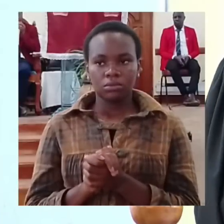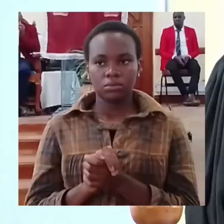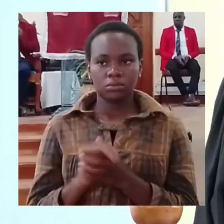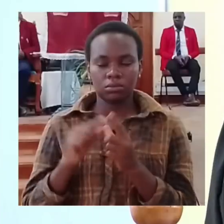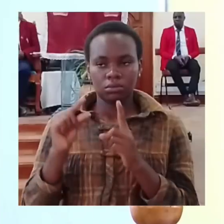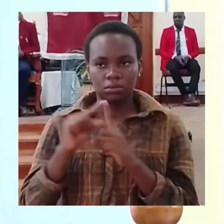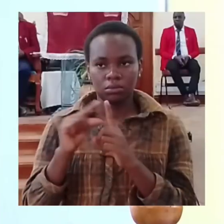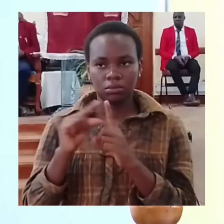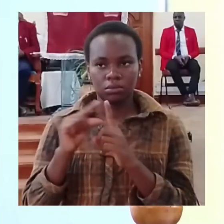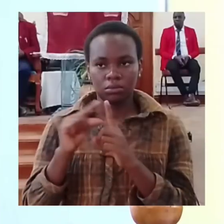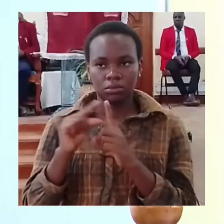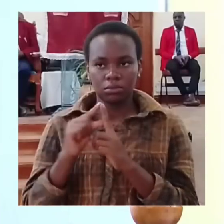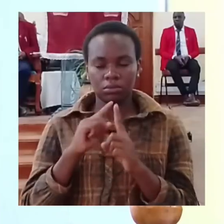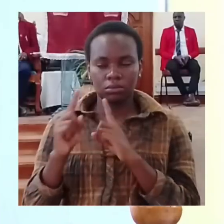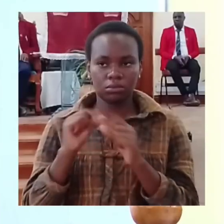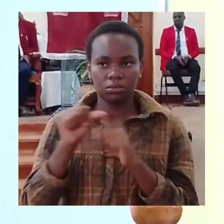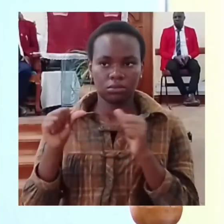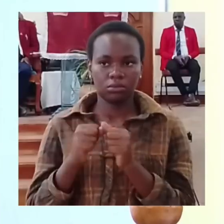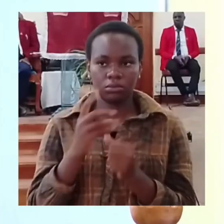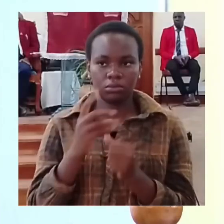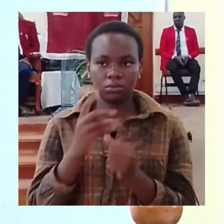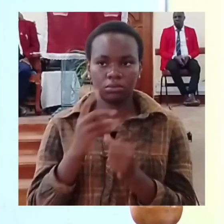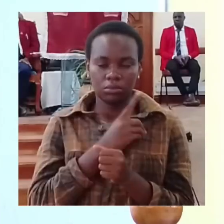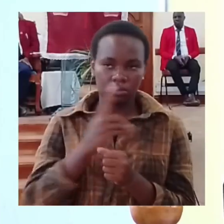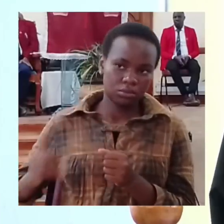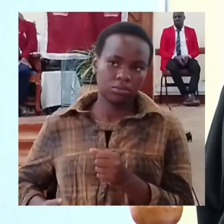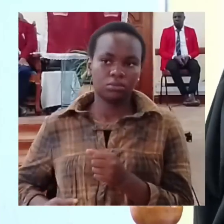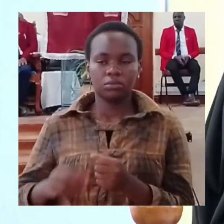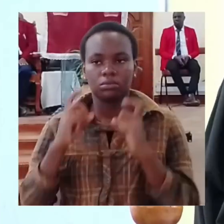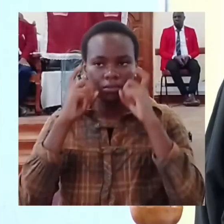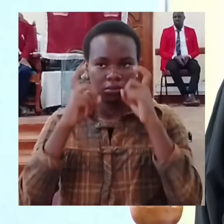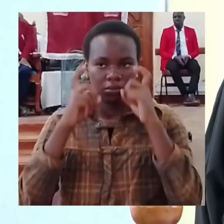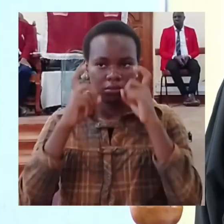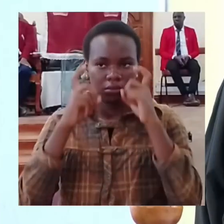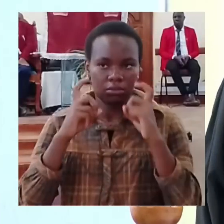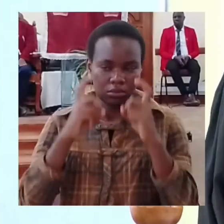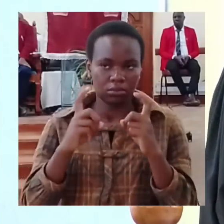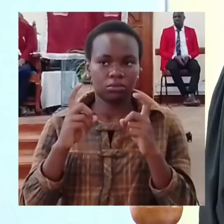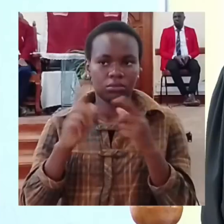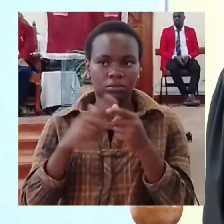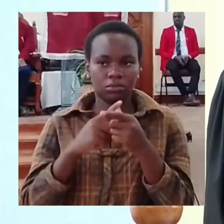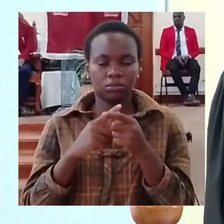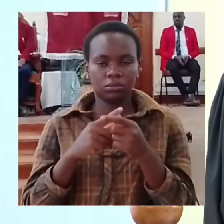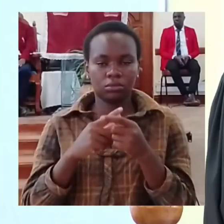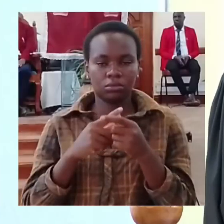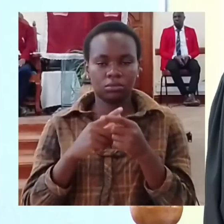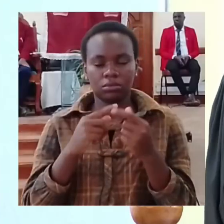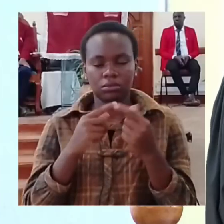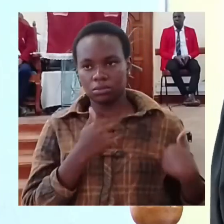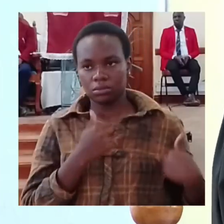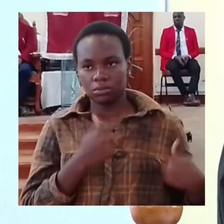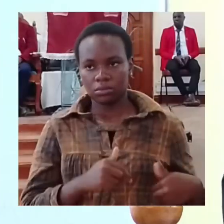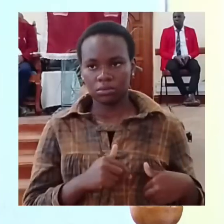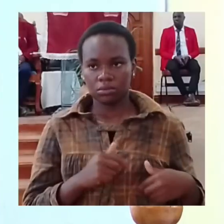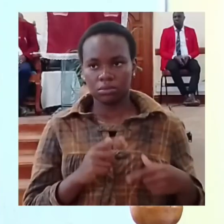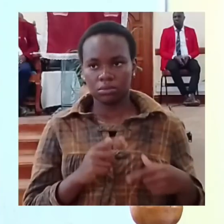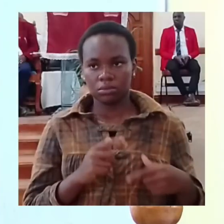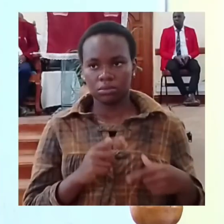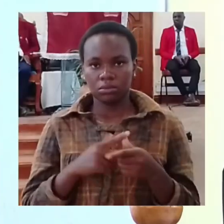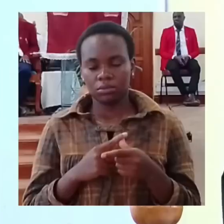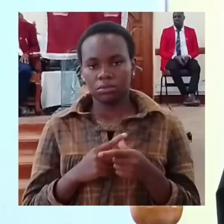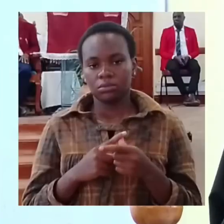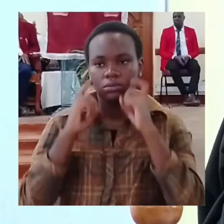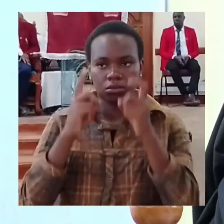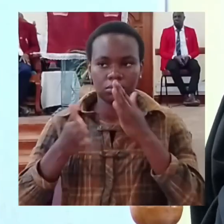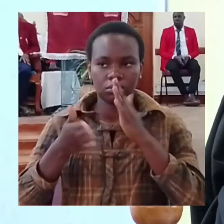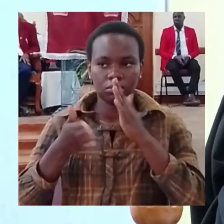Kiugo kĩa Ngai kĩratwĩra atĩ Daudi onehĩtie nĩ arĩ na ngoro ya gwetha ũrekeri,